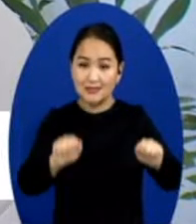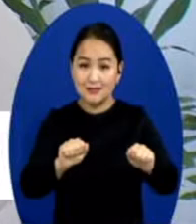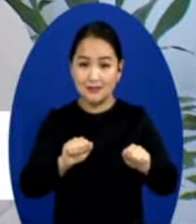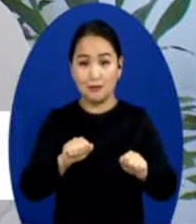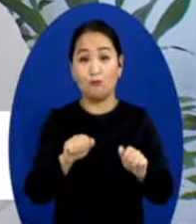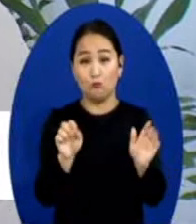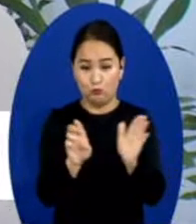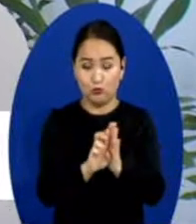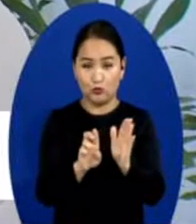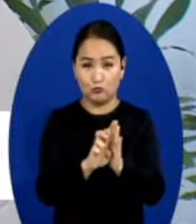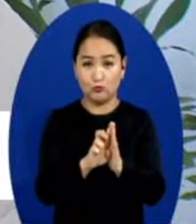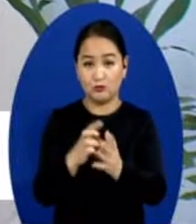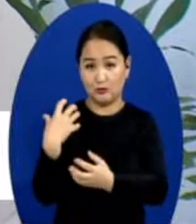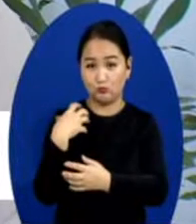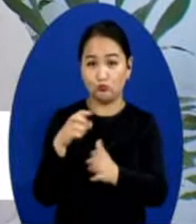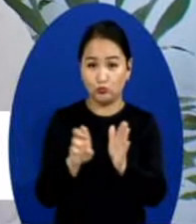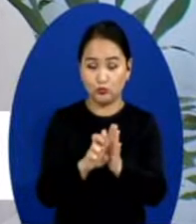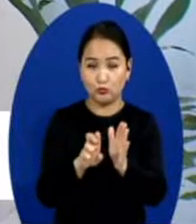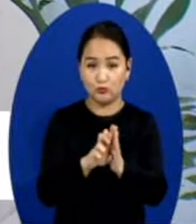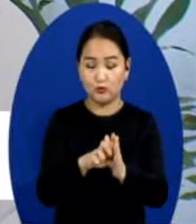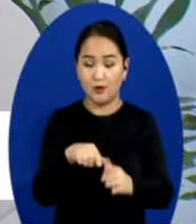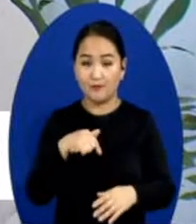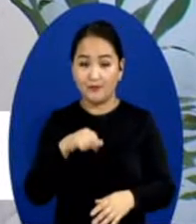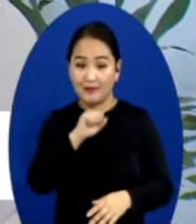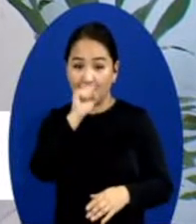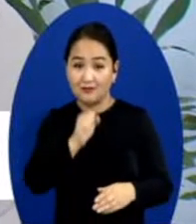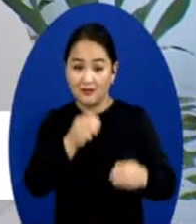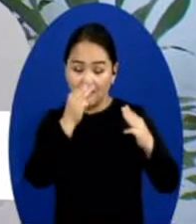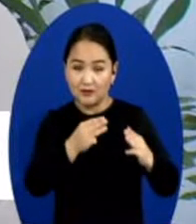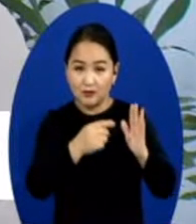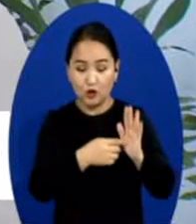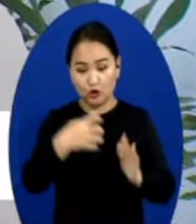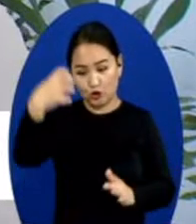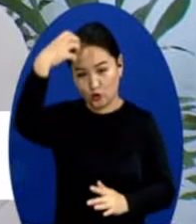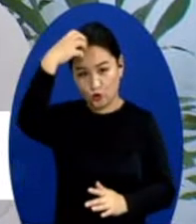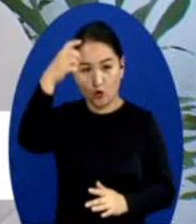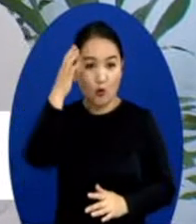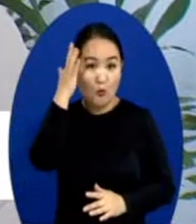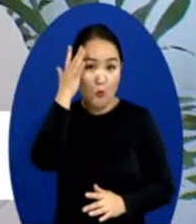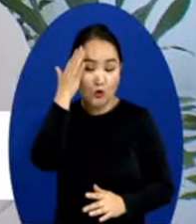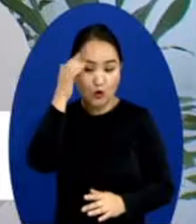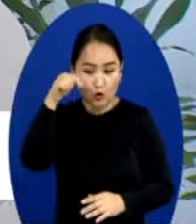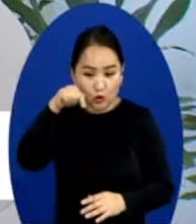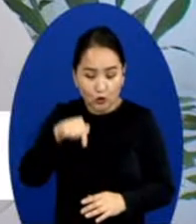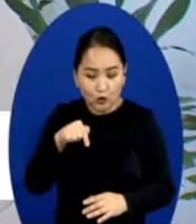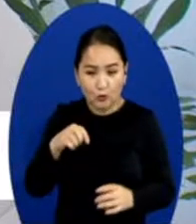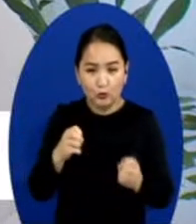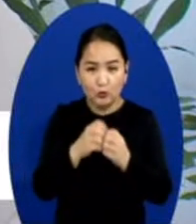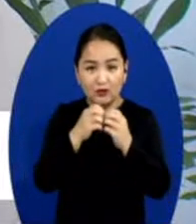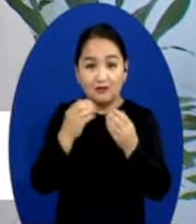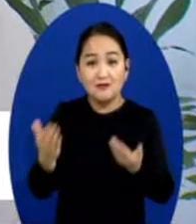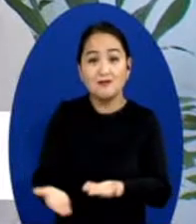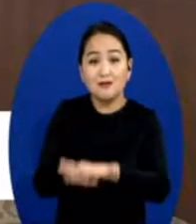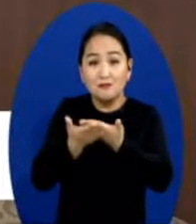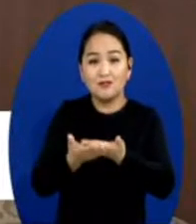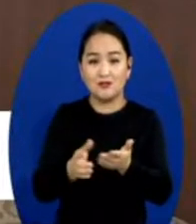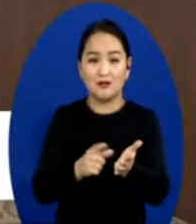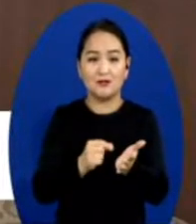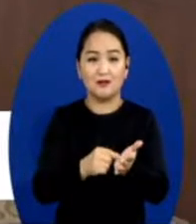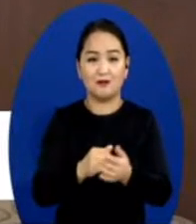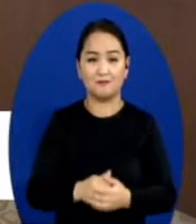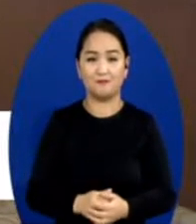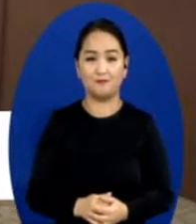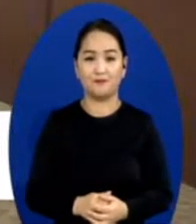нэг бэлдээд өглөө төргийн дээрээ юу гэдэг бодлогоороо ч юм уу дотоодынхаа бүтээлийг дэмжиж хэдэн мемргүй байдлаар ашиглах хэрэгтэй гэж бодож